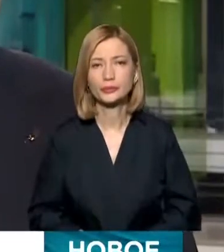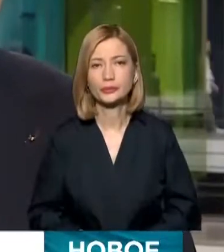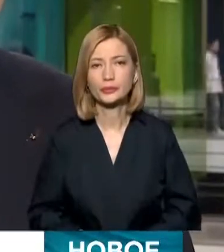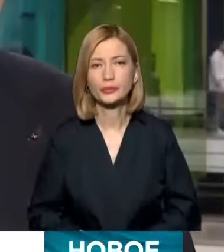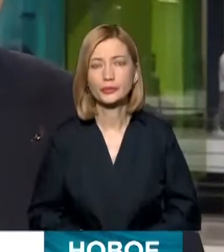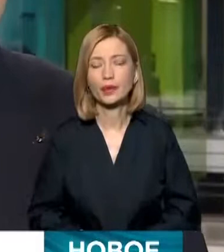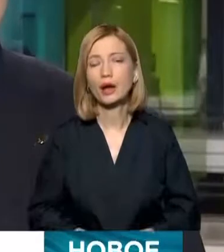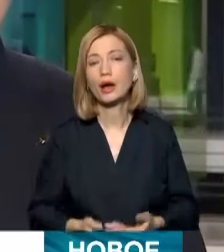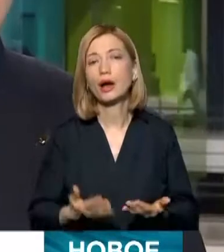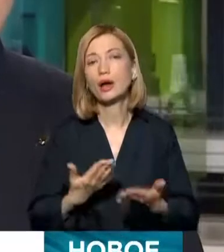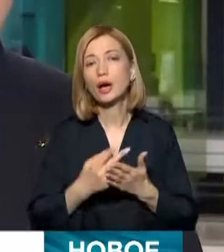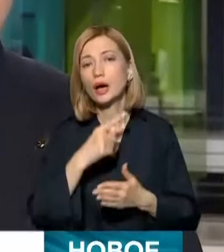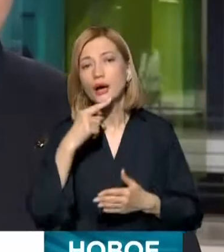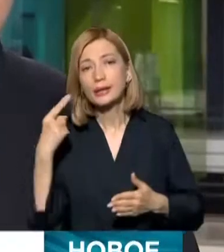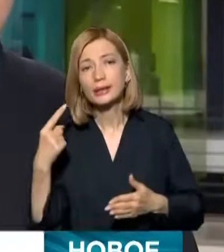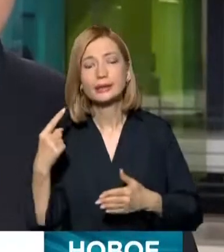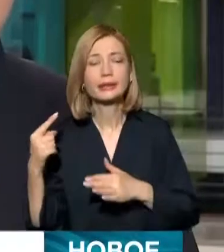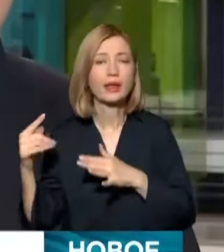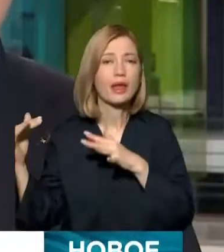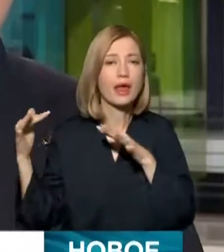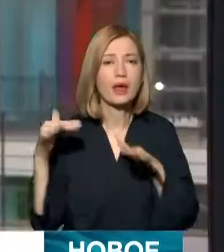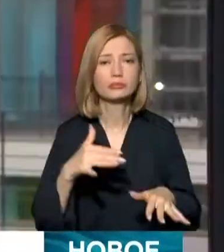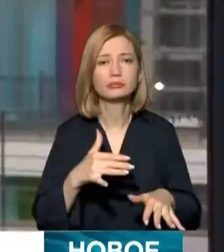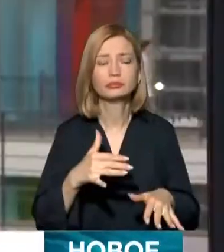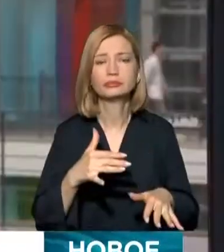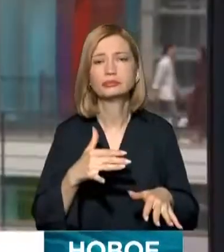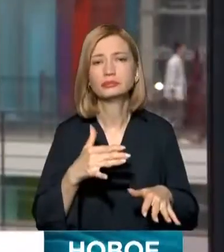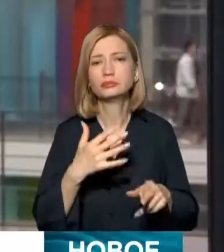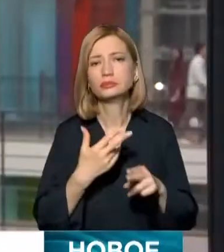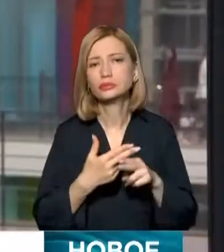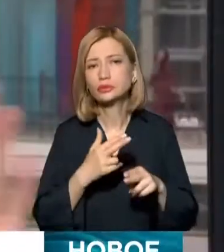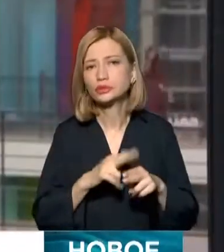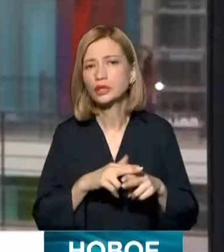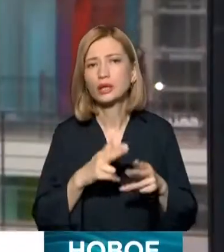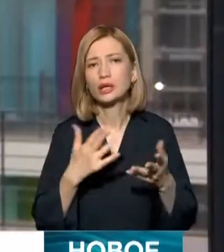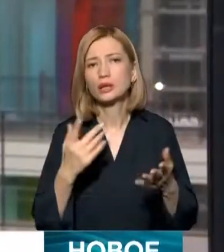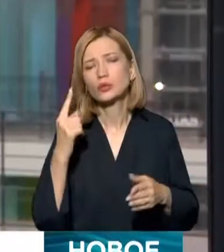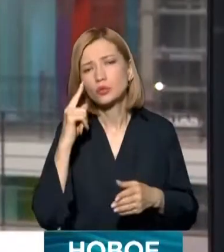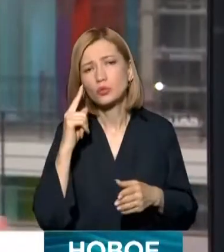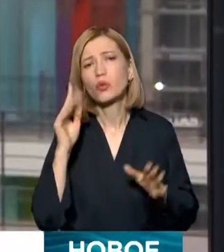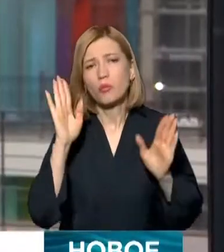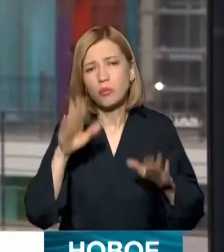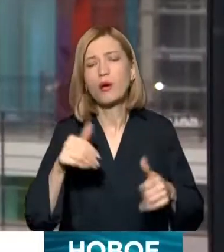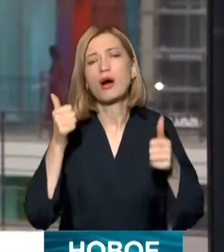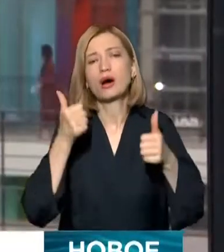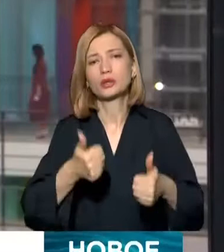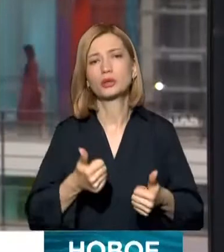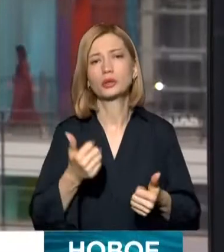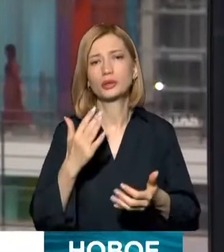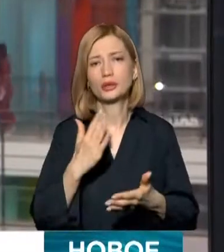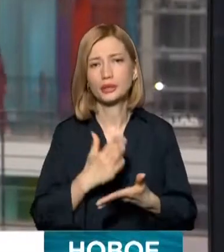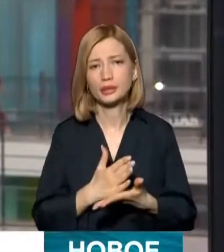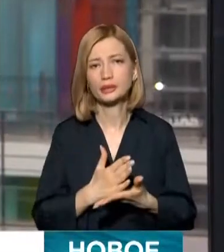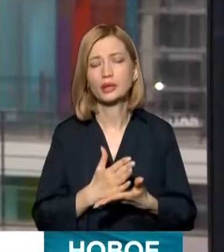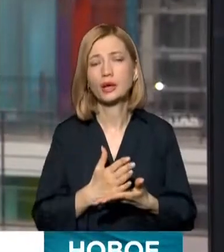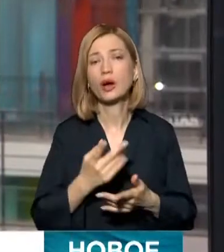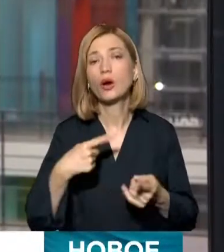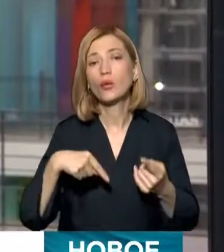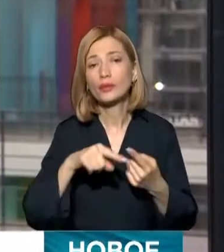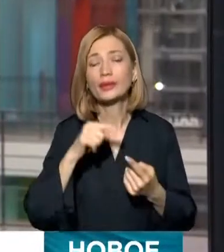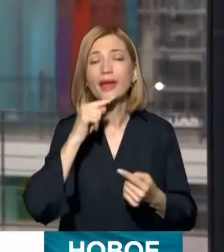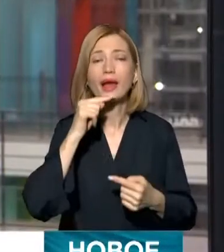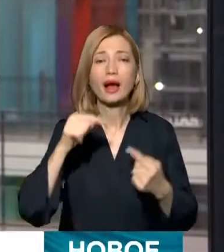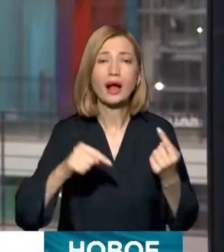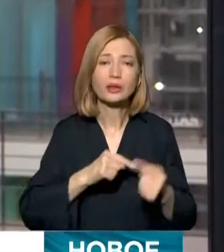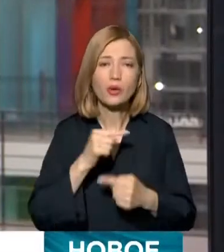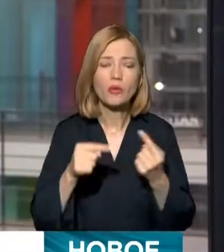Вот по поводу миграции российских граждан, вы знаете, я на самом деле считаю, что глобально это благо. Вот еще раз, да, у нас просто экономика, она